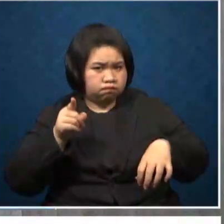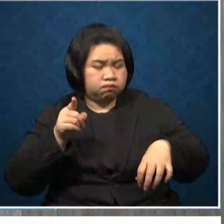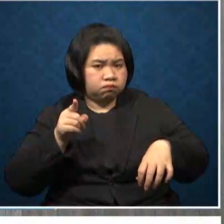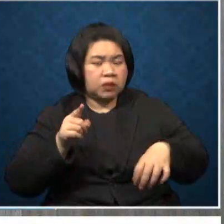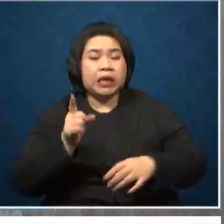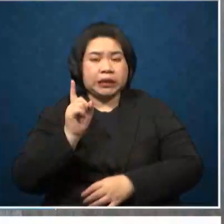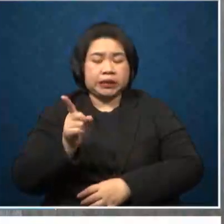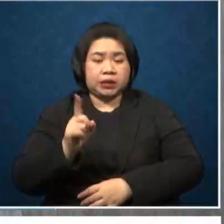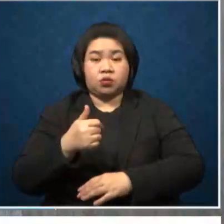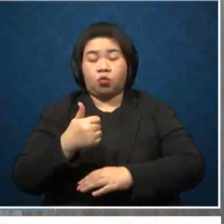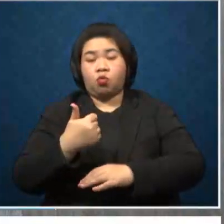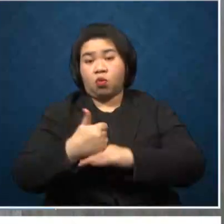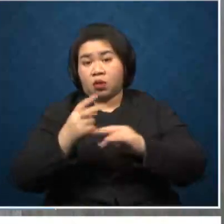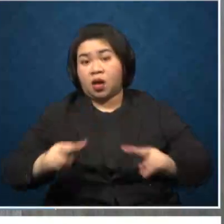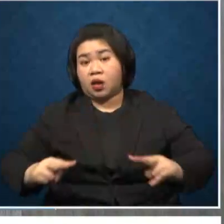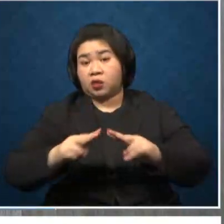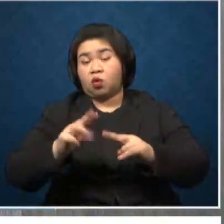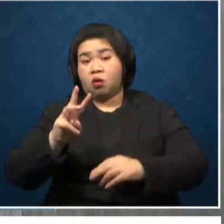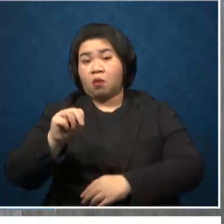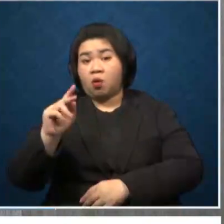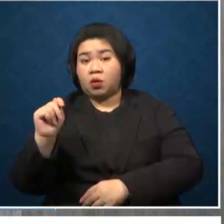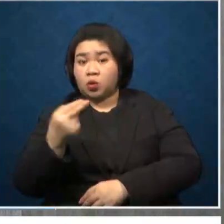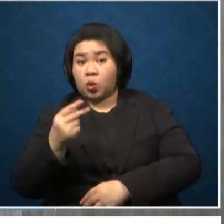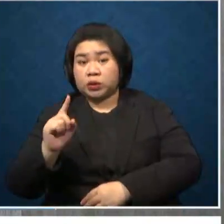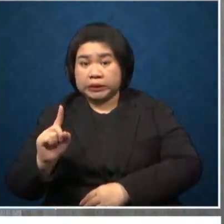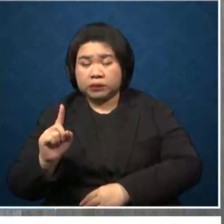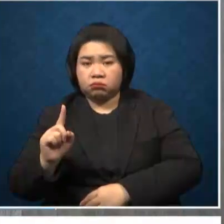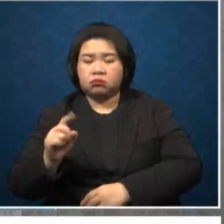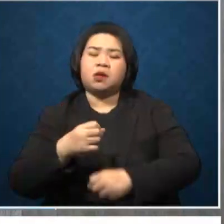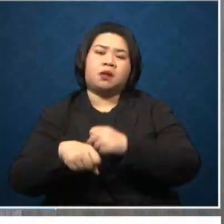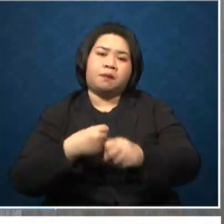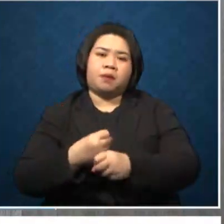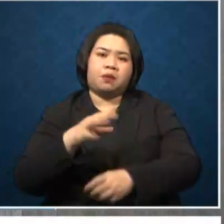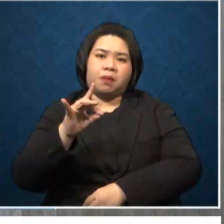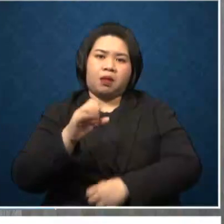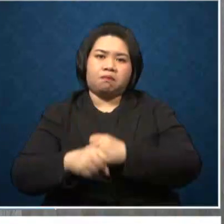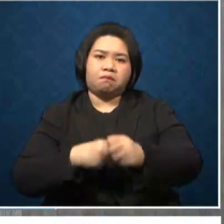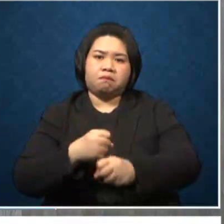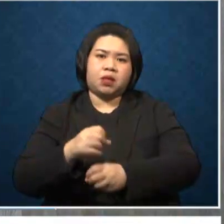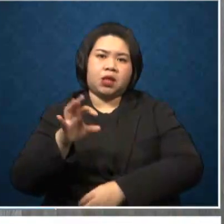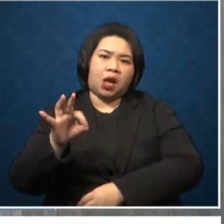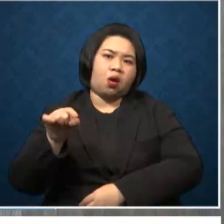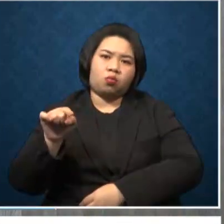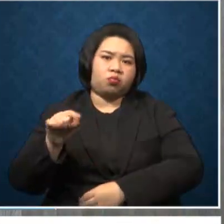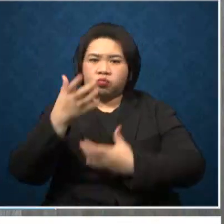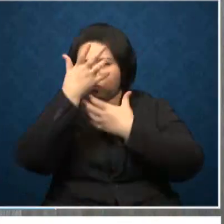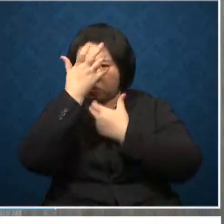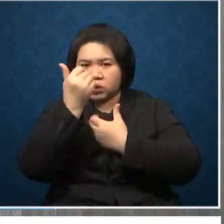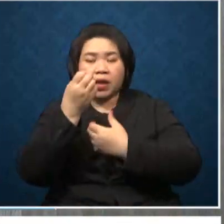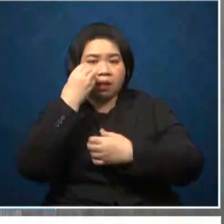มธ 1ที่พึ่งผ่านไปเนี่ย89ปีไม่เคยให้ความสนใจ